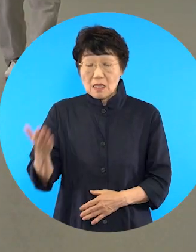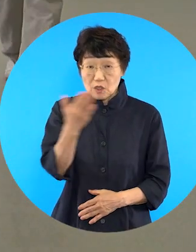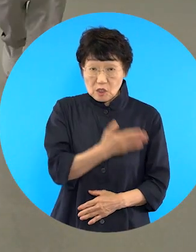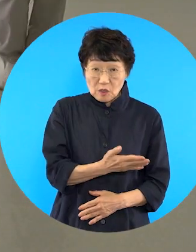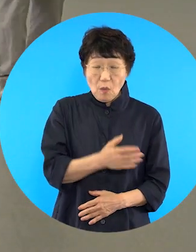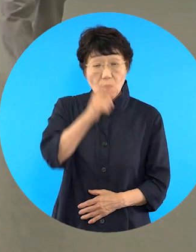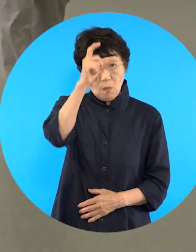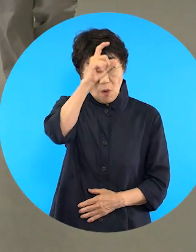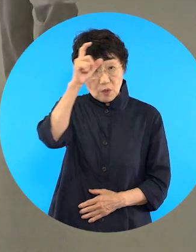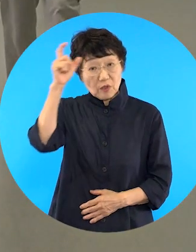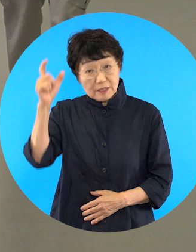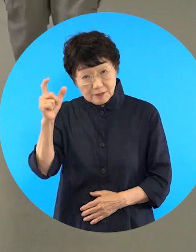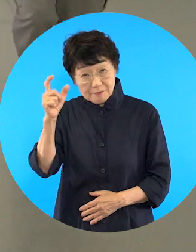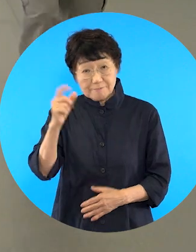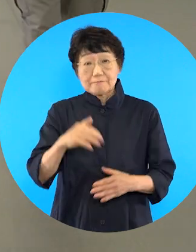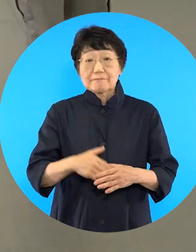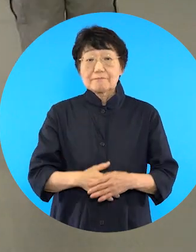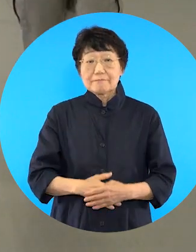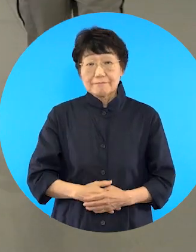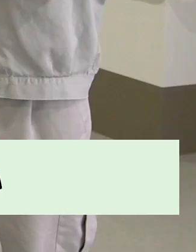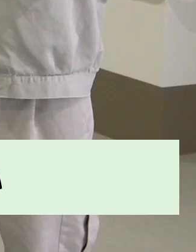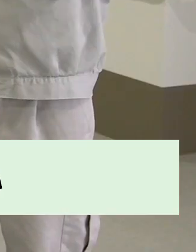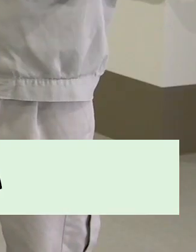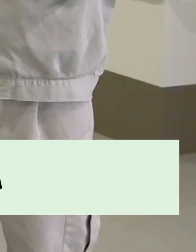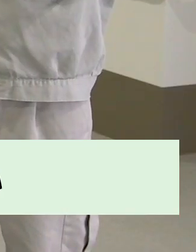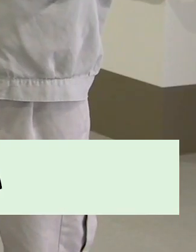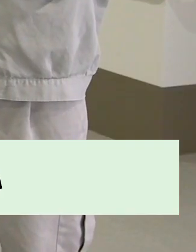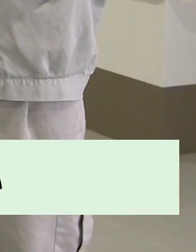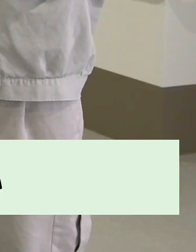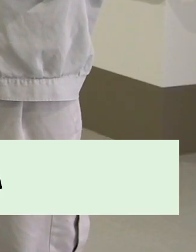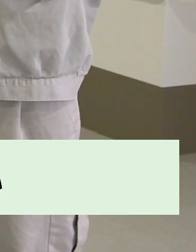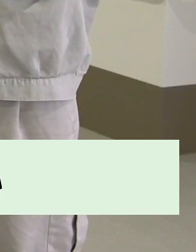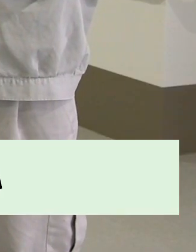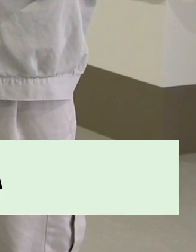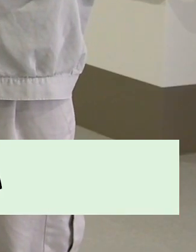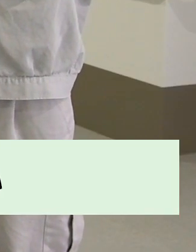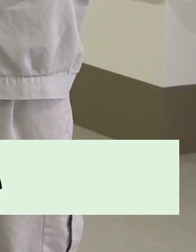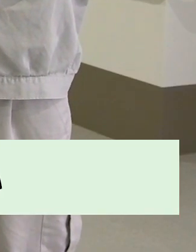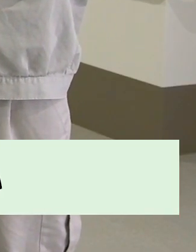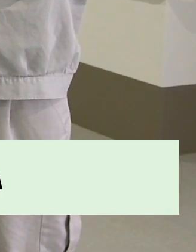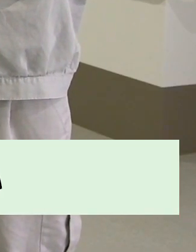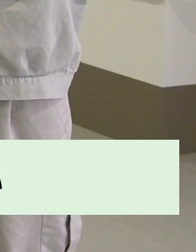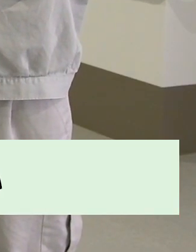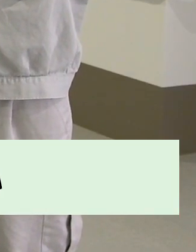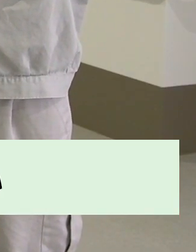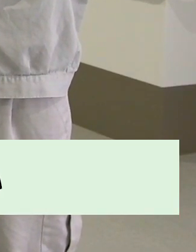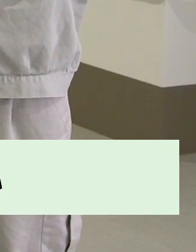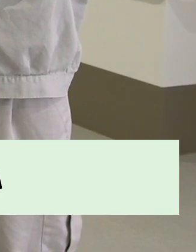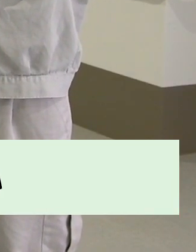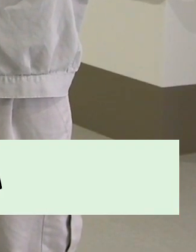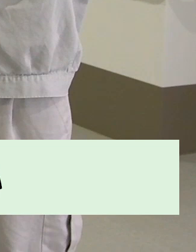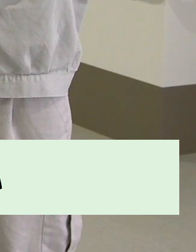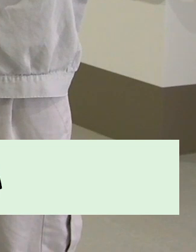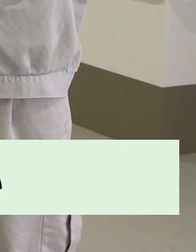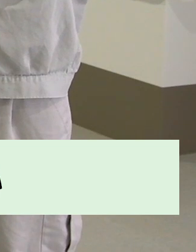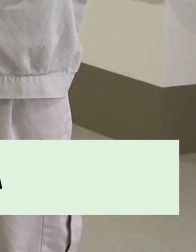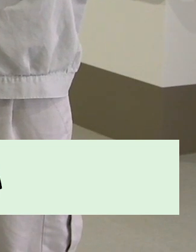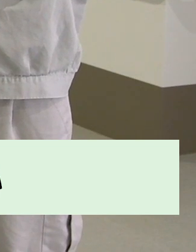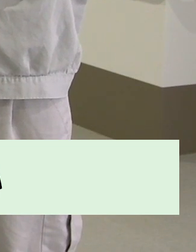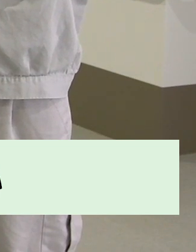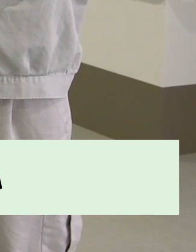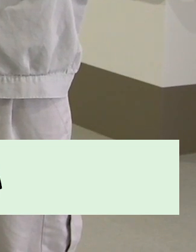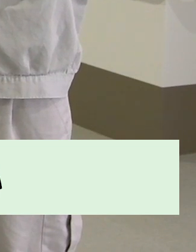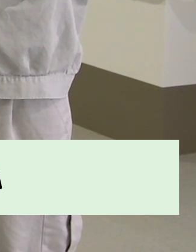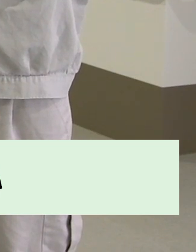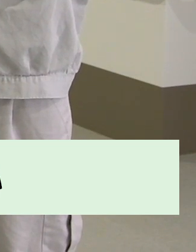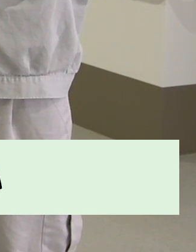さて、続いての問題は、 はい、練馬清掃工場の特徴は1、敷地が